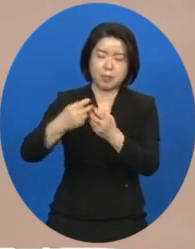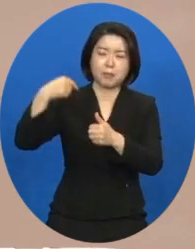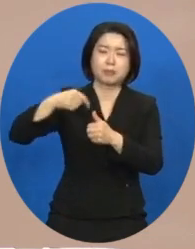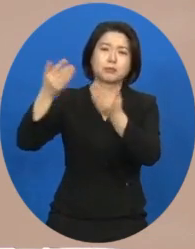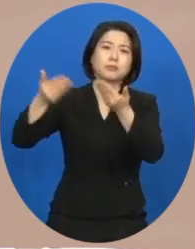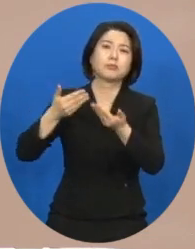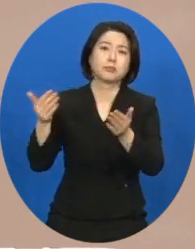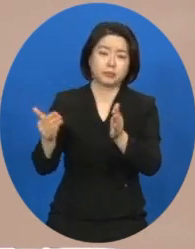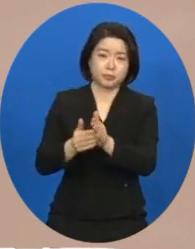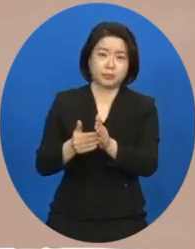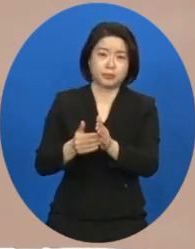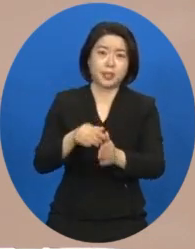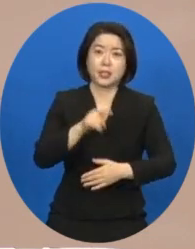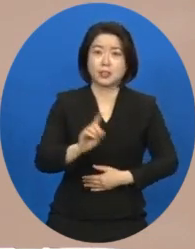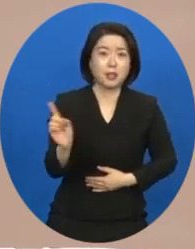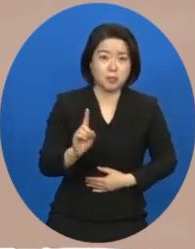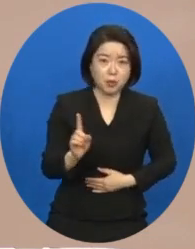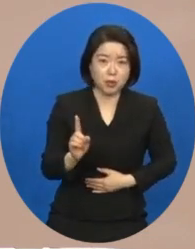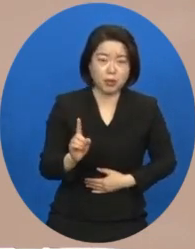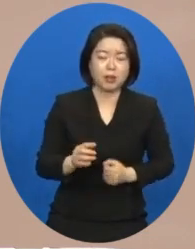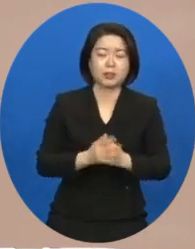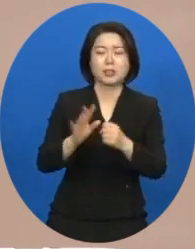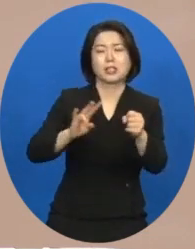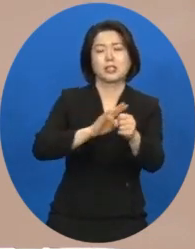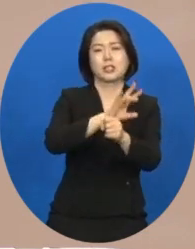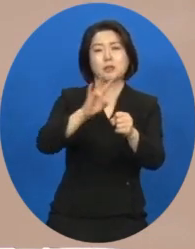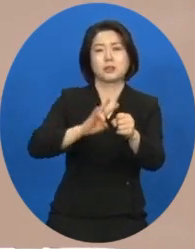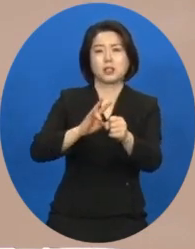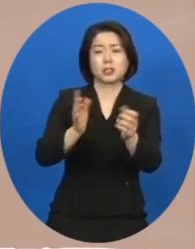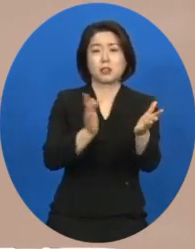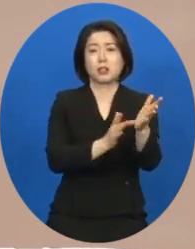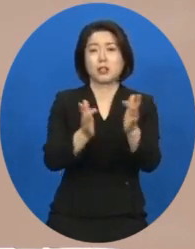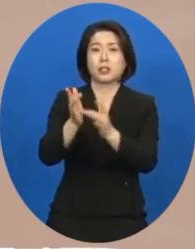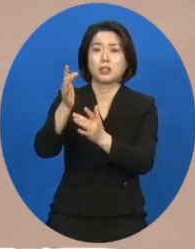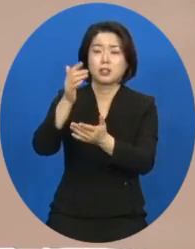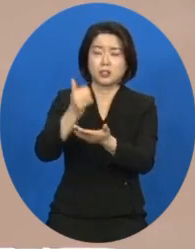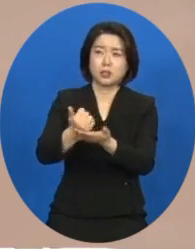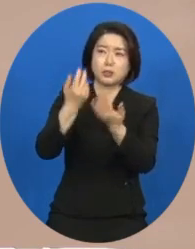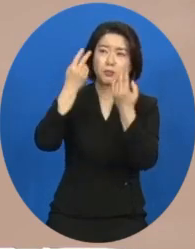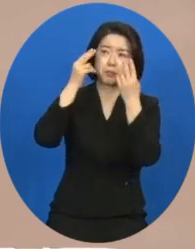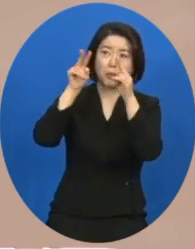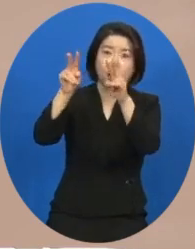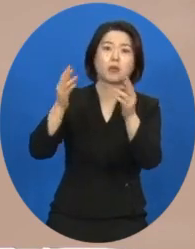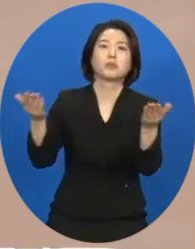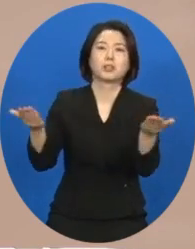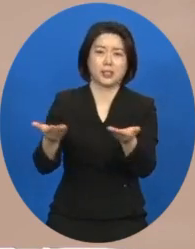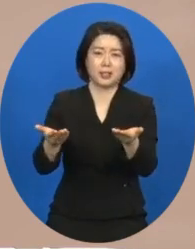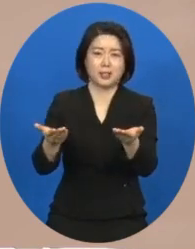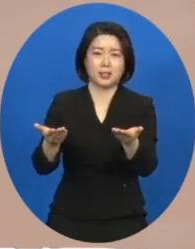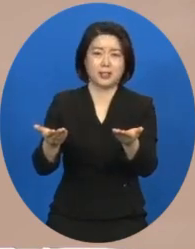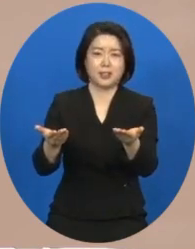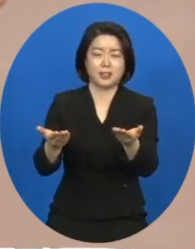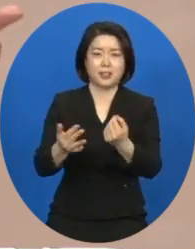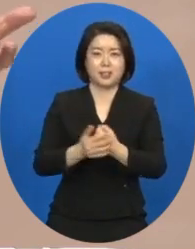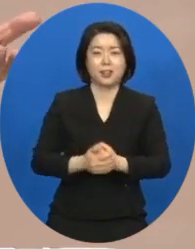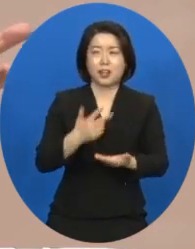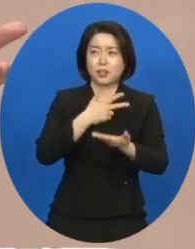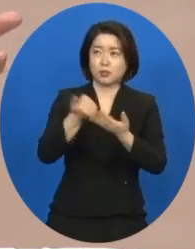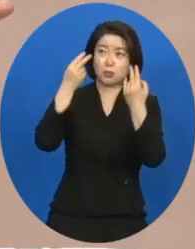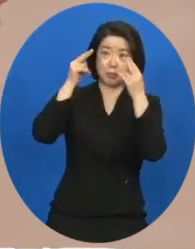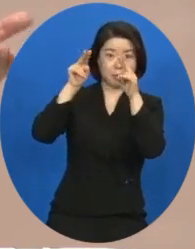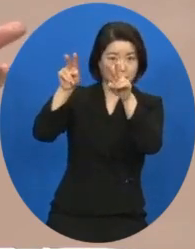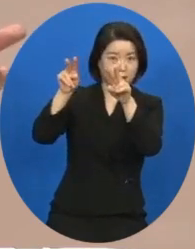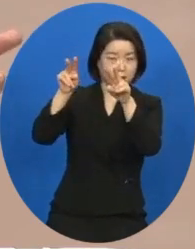주셨어요. 그게 뭐냐면 24시간 예수님을 바라보는 거예요. 주님을